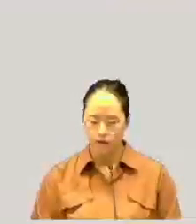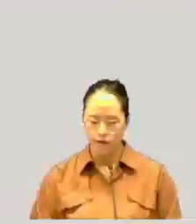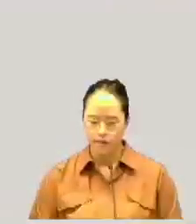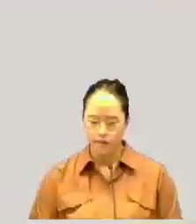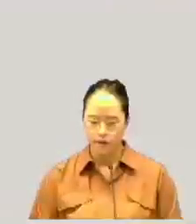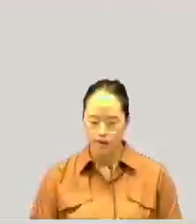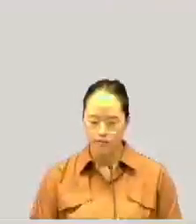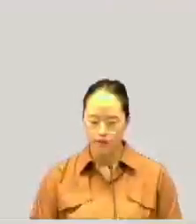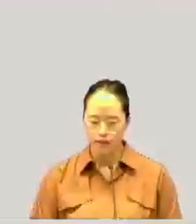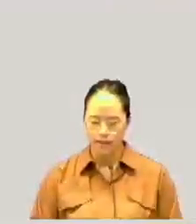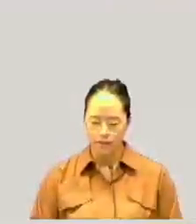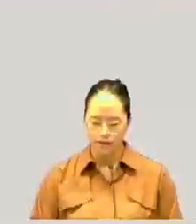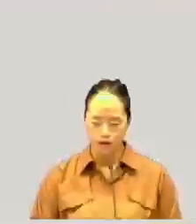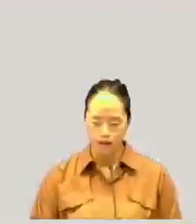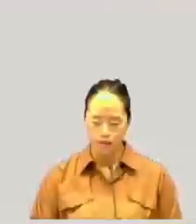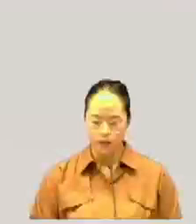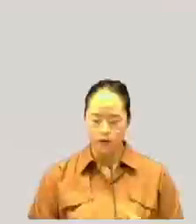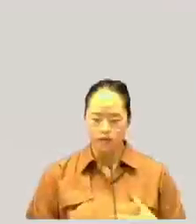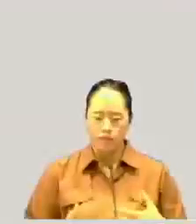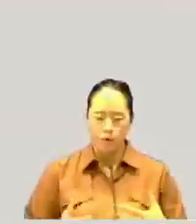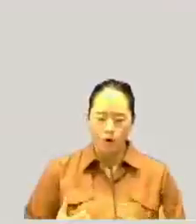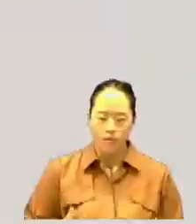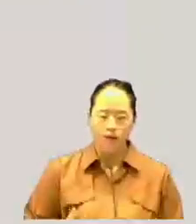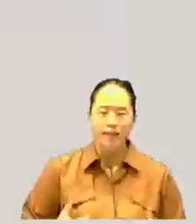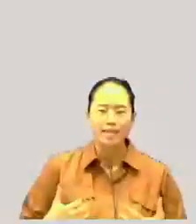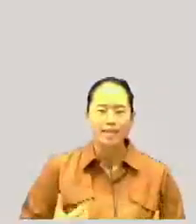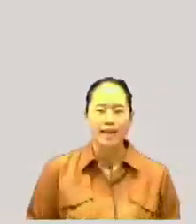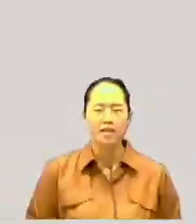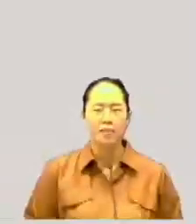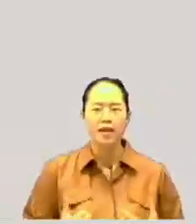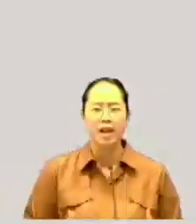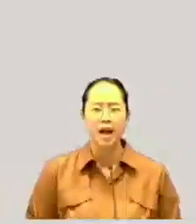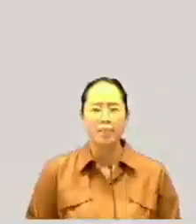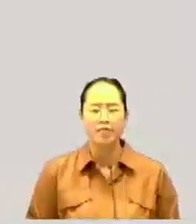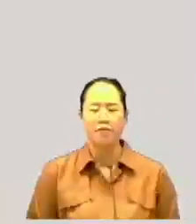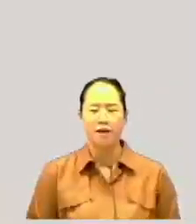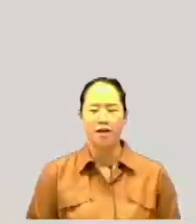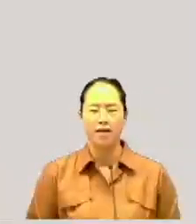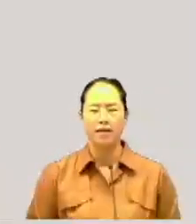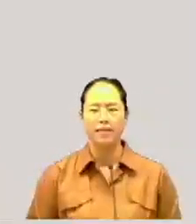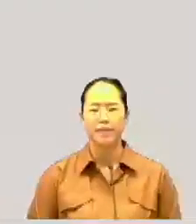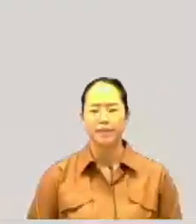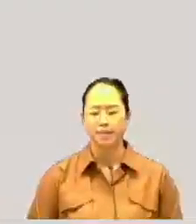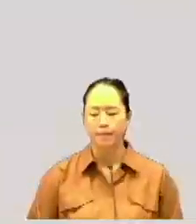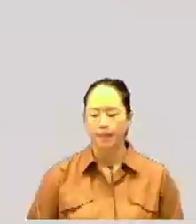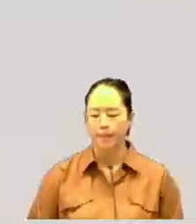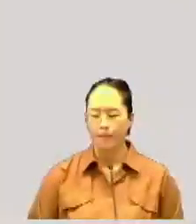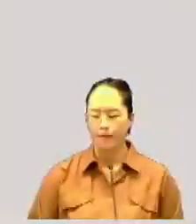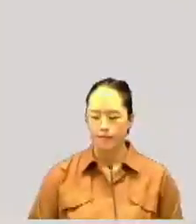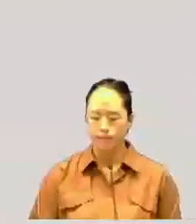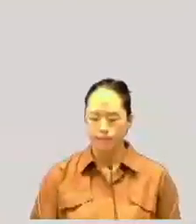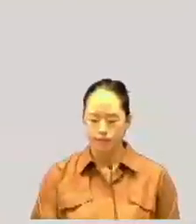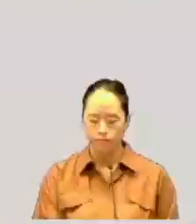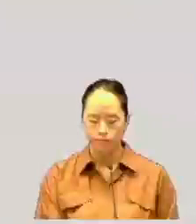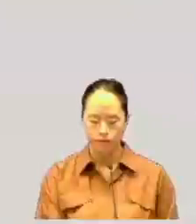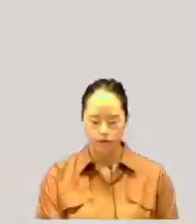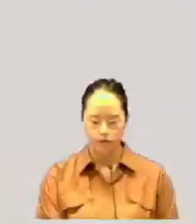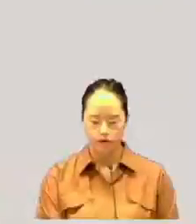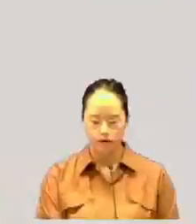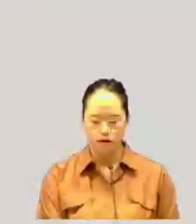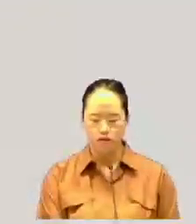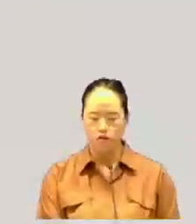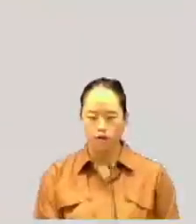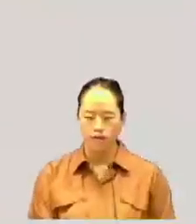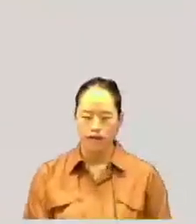这个 NIV 版本里面说，我要和神呢来辩论一下我的这个案件，我想跟神